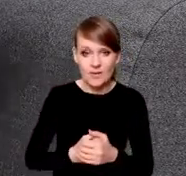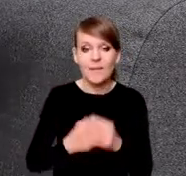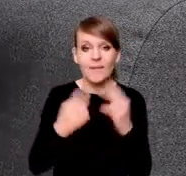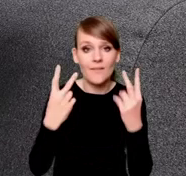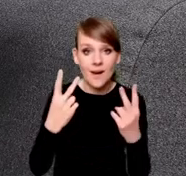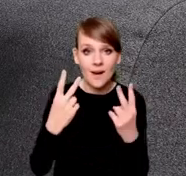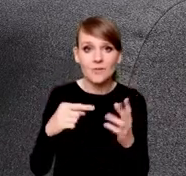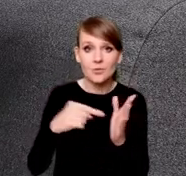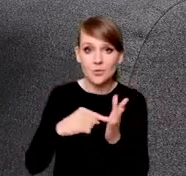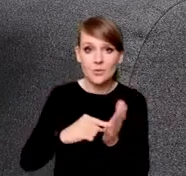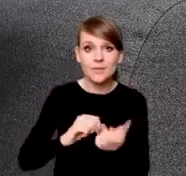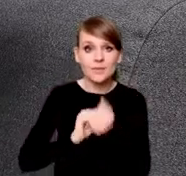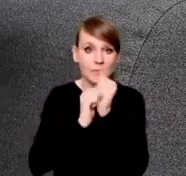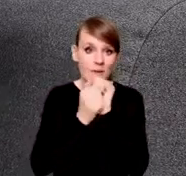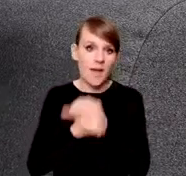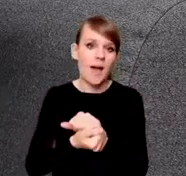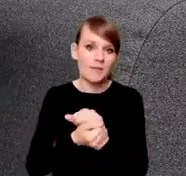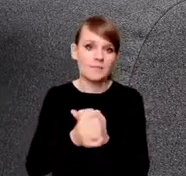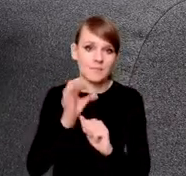właściwy kierunek.